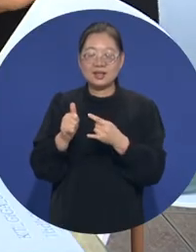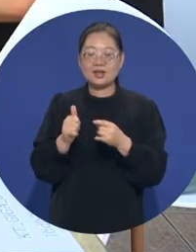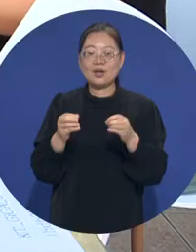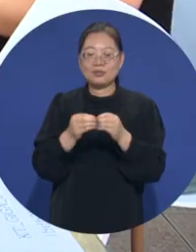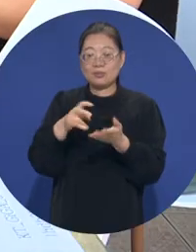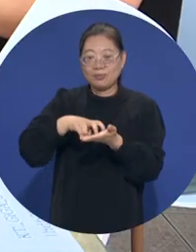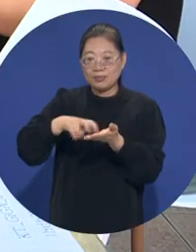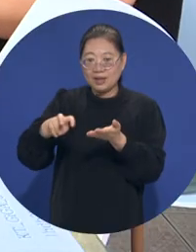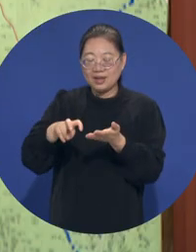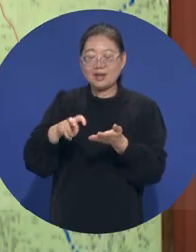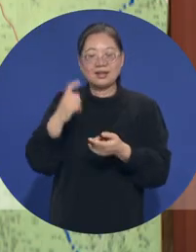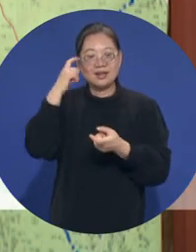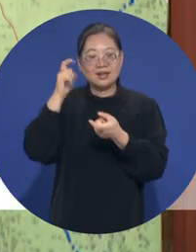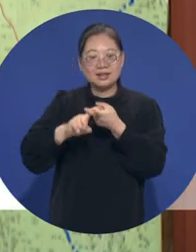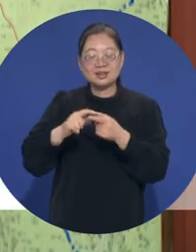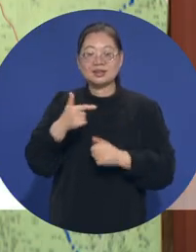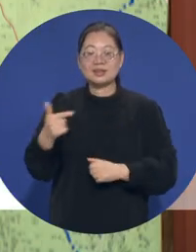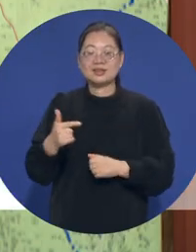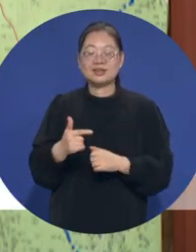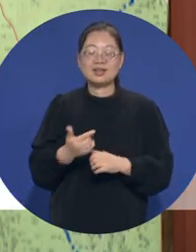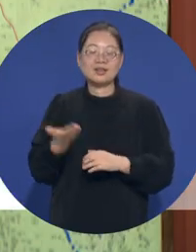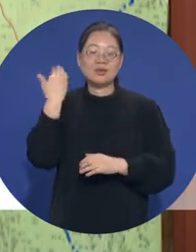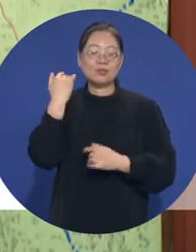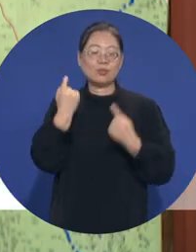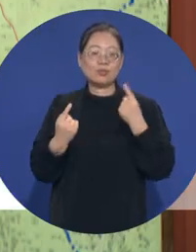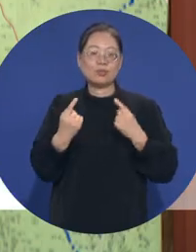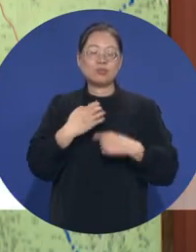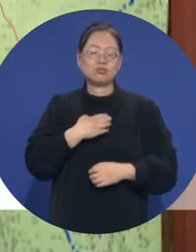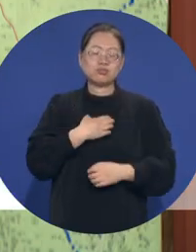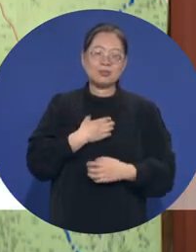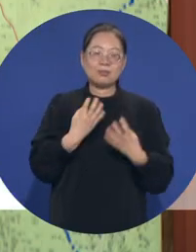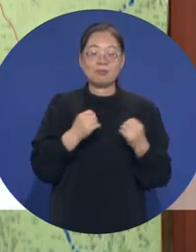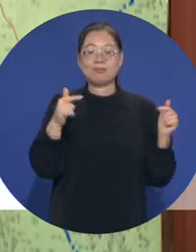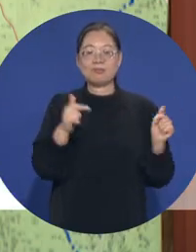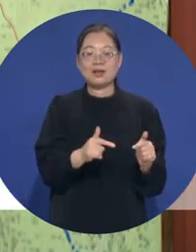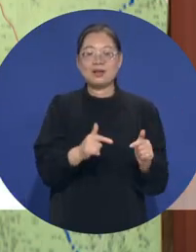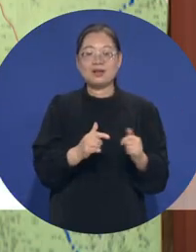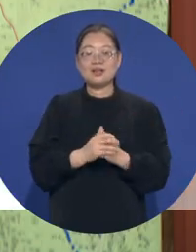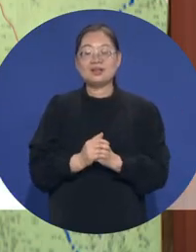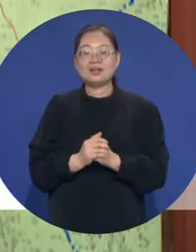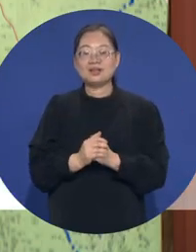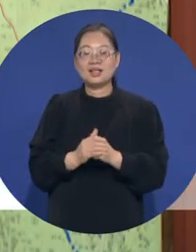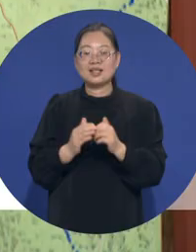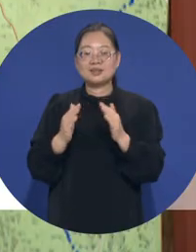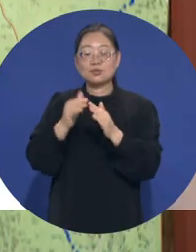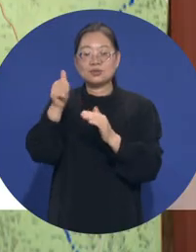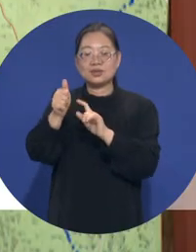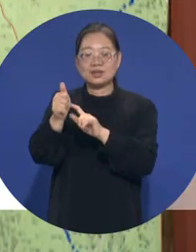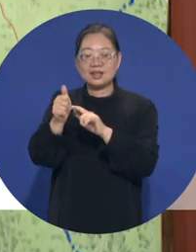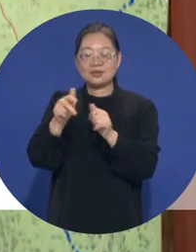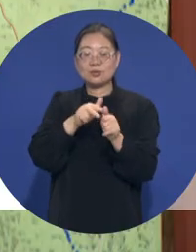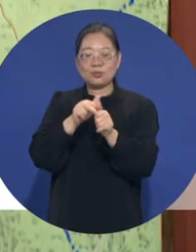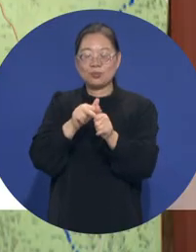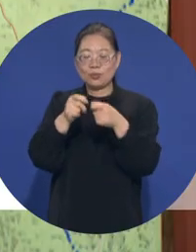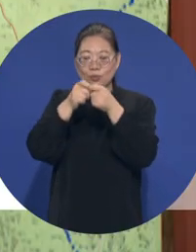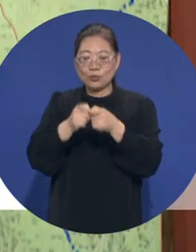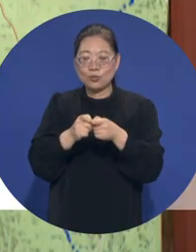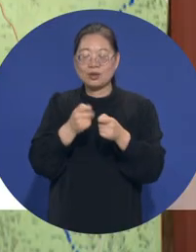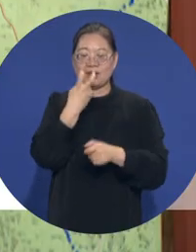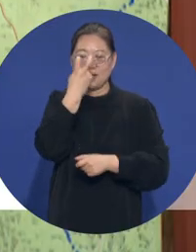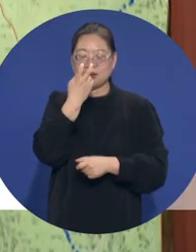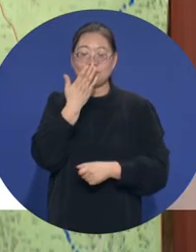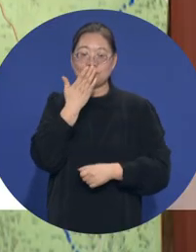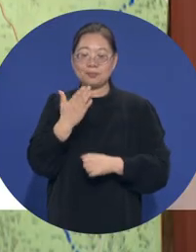호응을 얻었습니다. 이전보다는 불안감이 많이 해소되었어요. 임대인과 집에 대한 정보를 꼼꼼하게 확인할 수